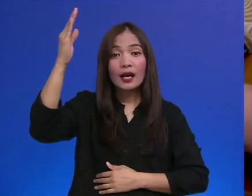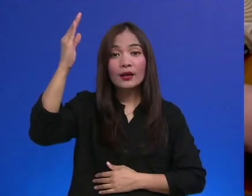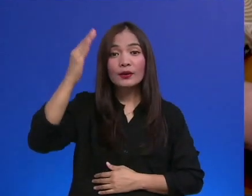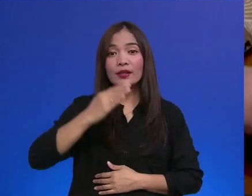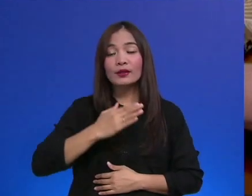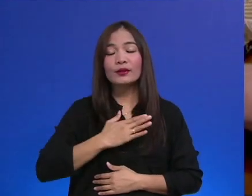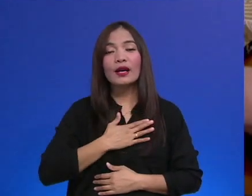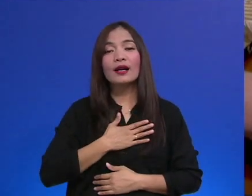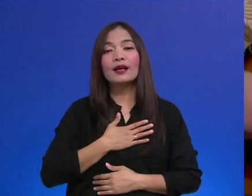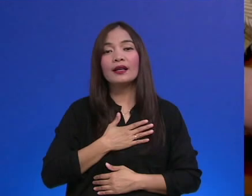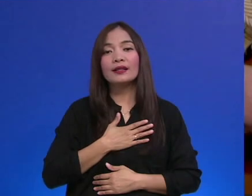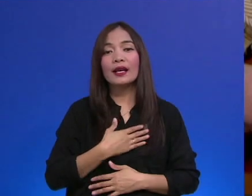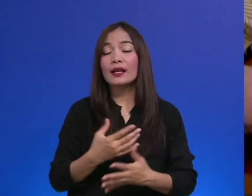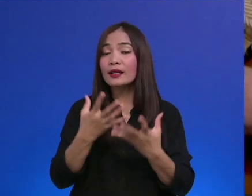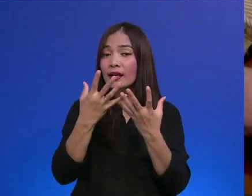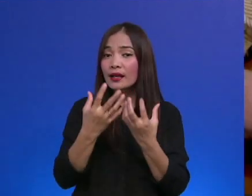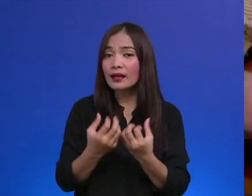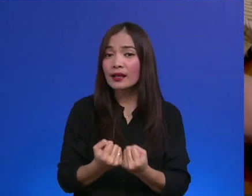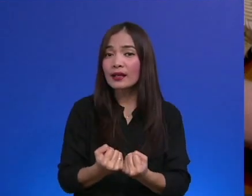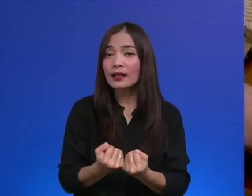kau yang kuandalkan